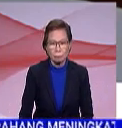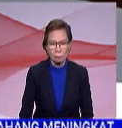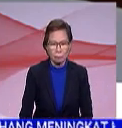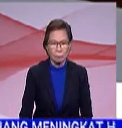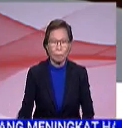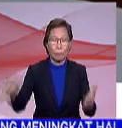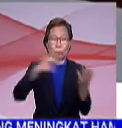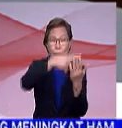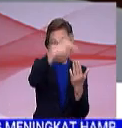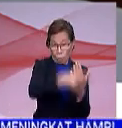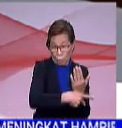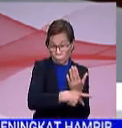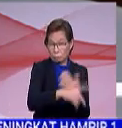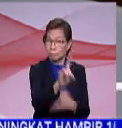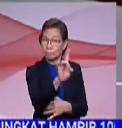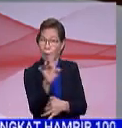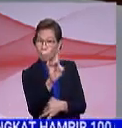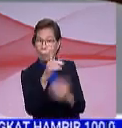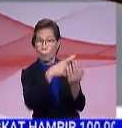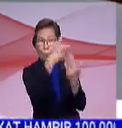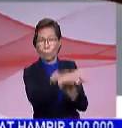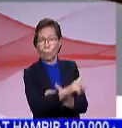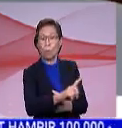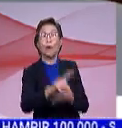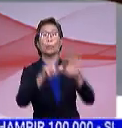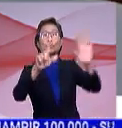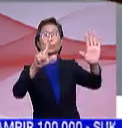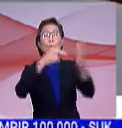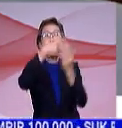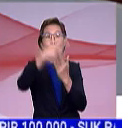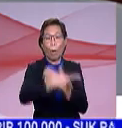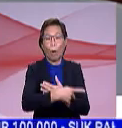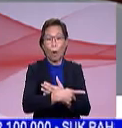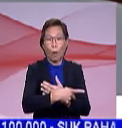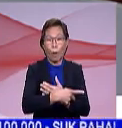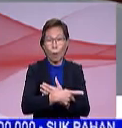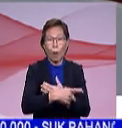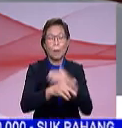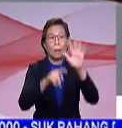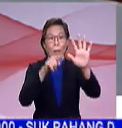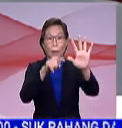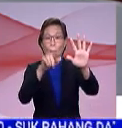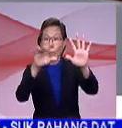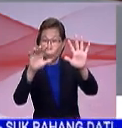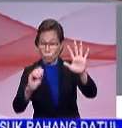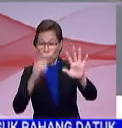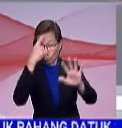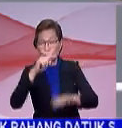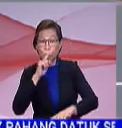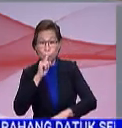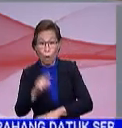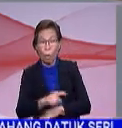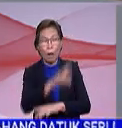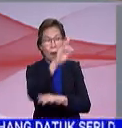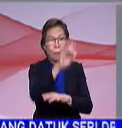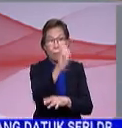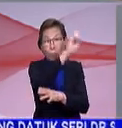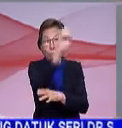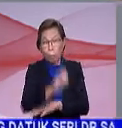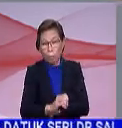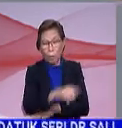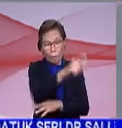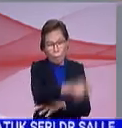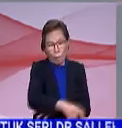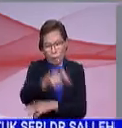Pelaksanaan program ini merupakan salah satu daripada 7 inisiatif Wilayah Sana 5.0 bagi memastikan 80% penduduk